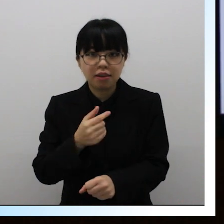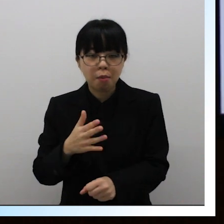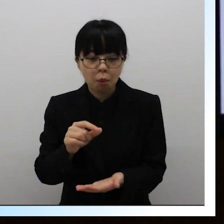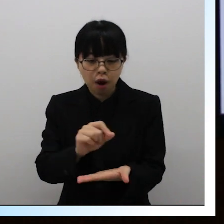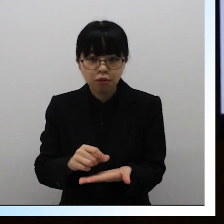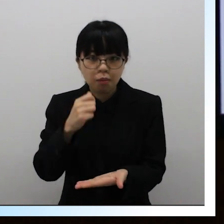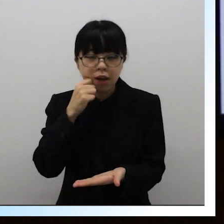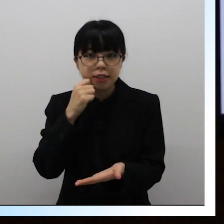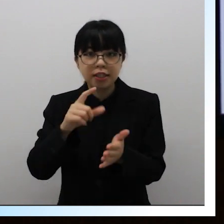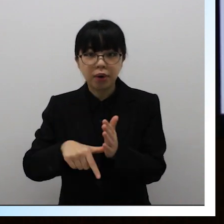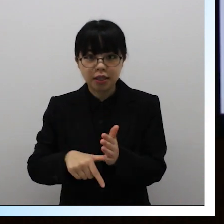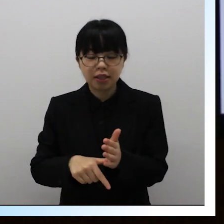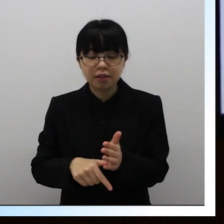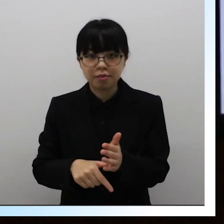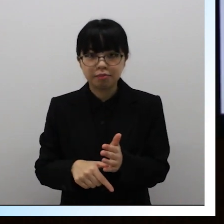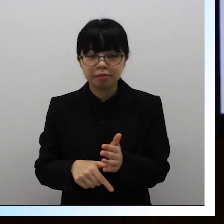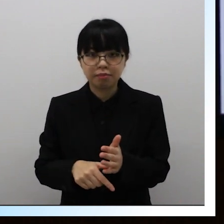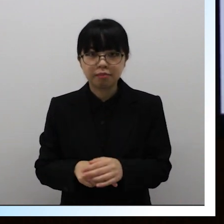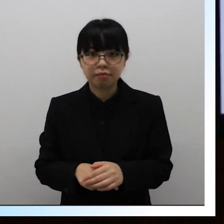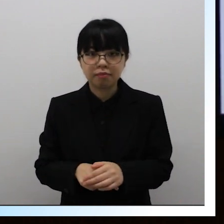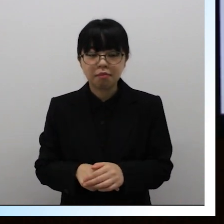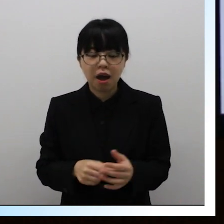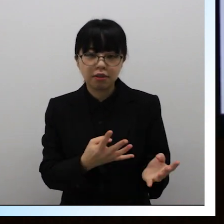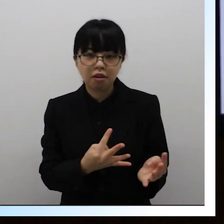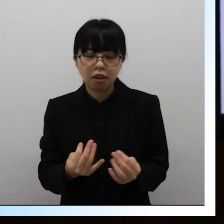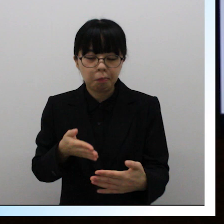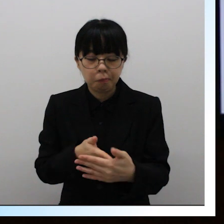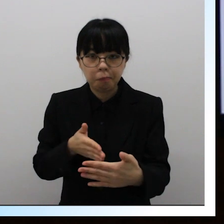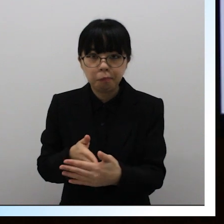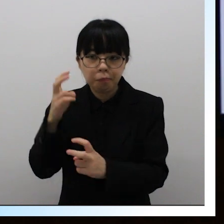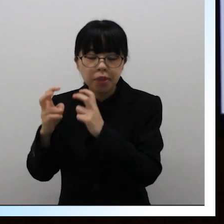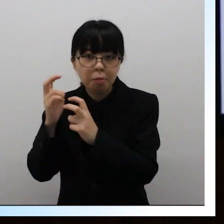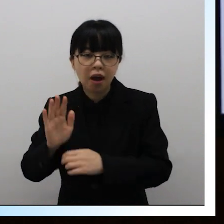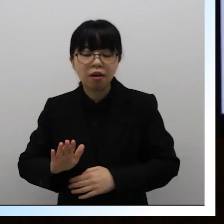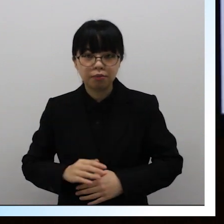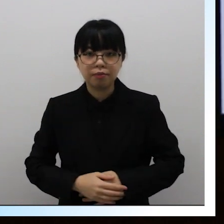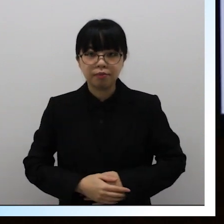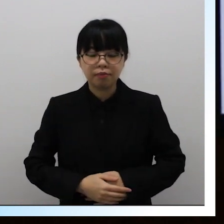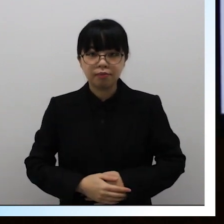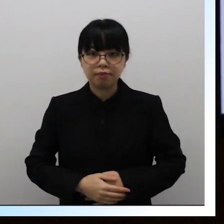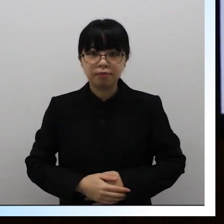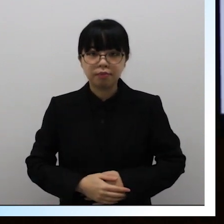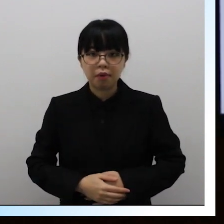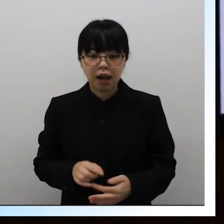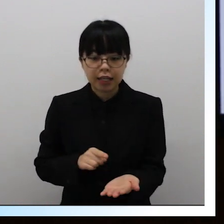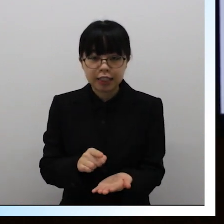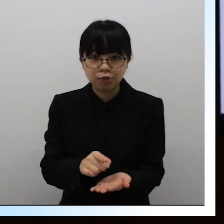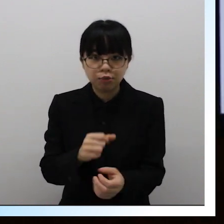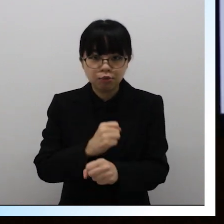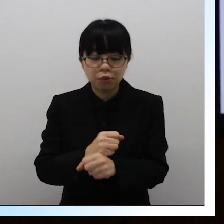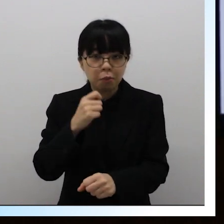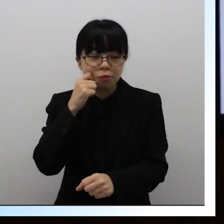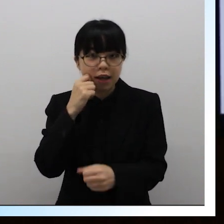作るときには多くの悩みがつきものです。そんな地図作りの難しいところを解決するウェブ上